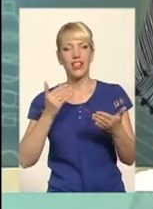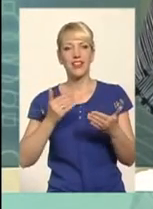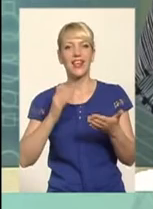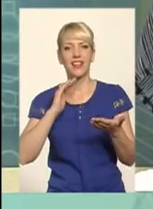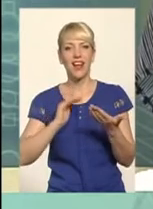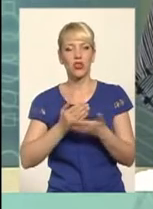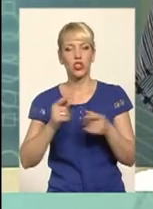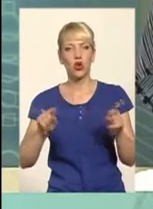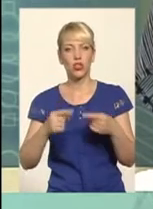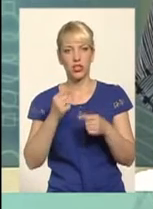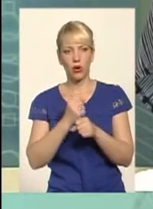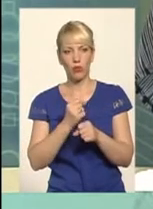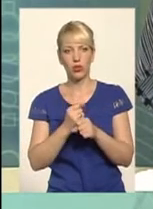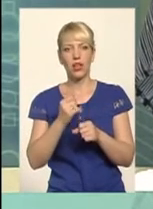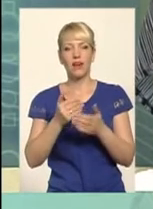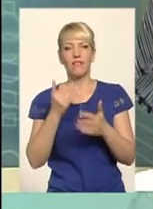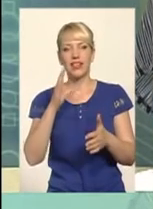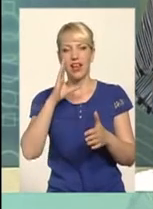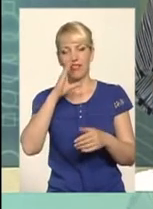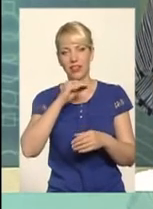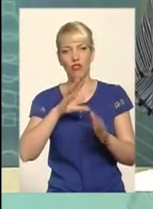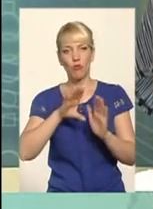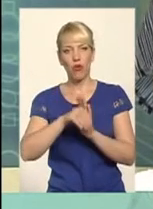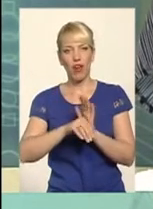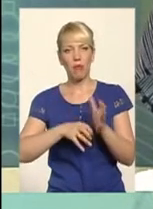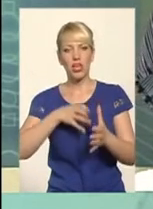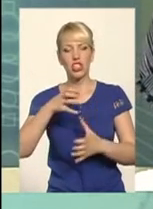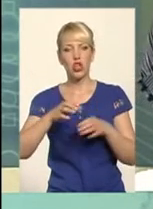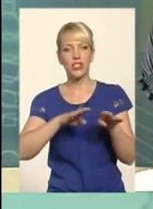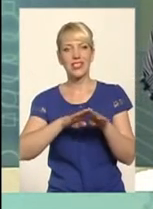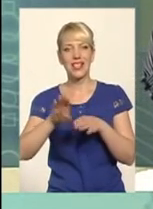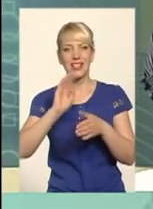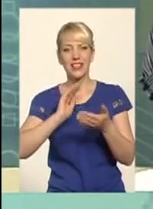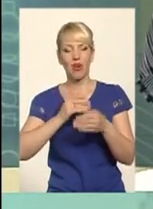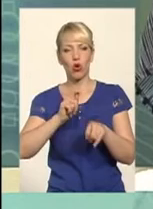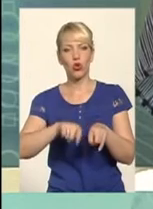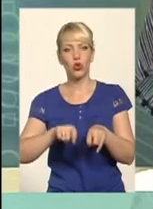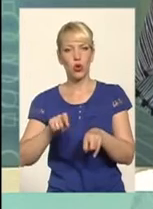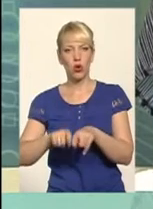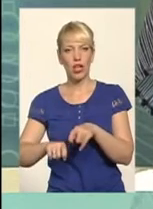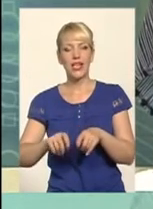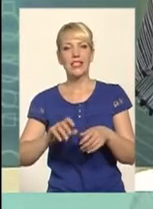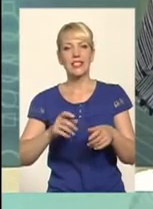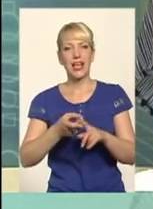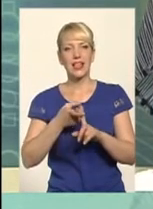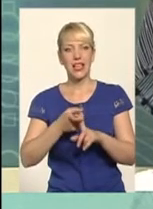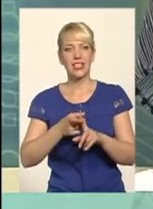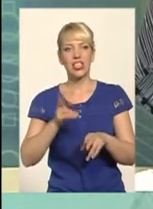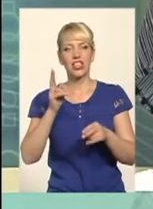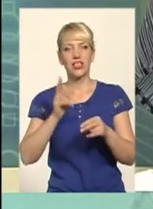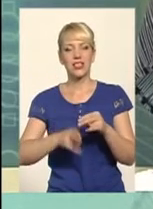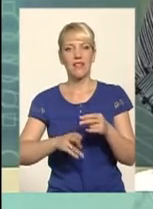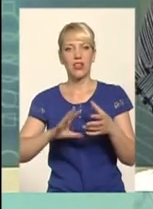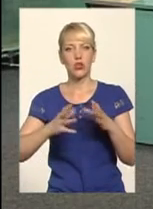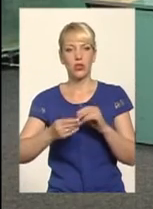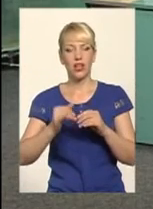від ефективного впровадження тих от міжнародних систем якості, контролю, залежить кінцевий результат і все-таки фінансова